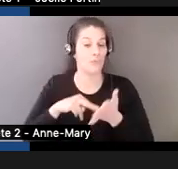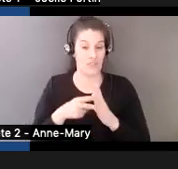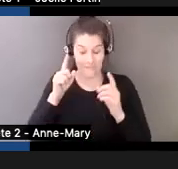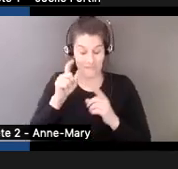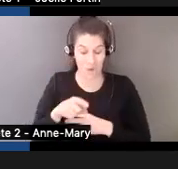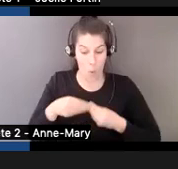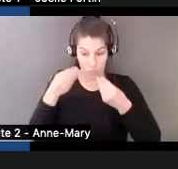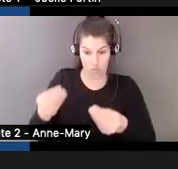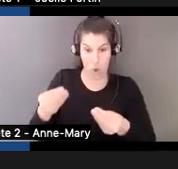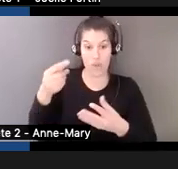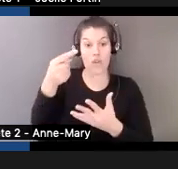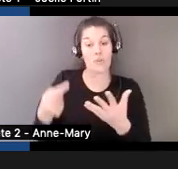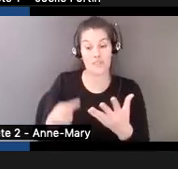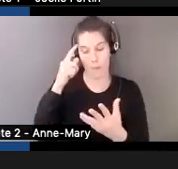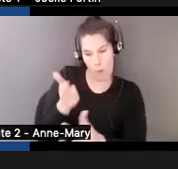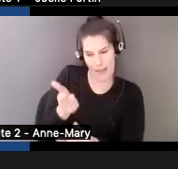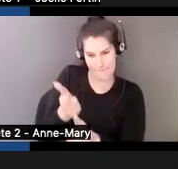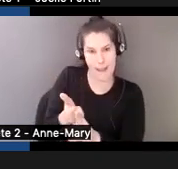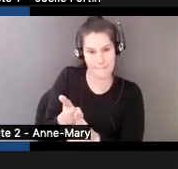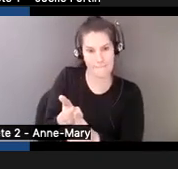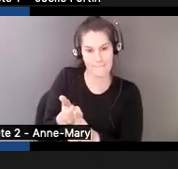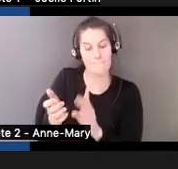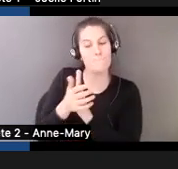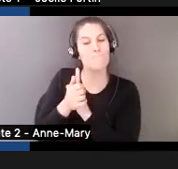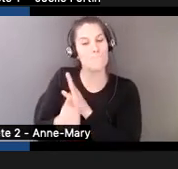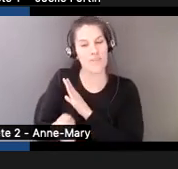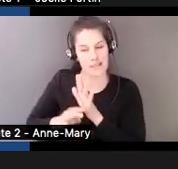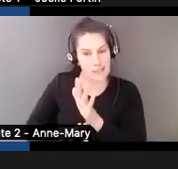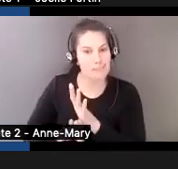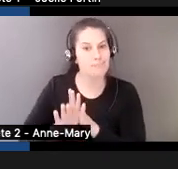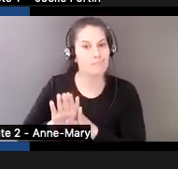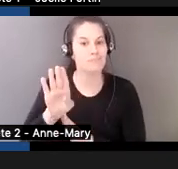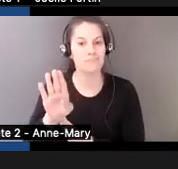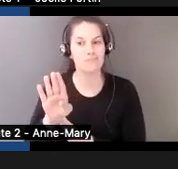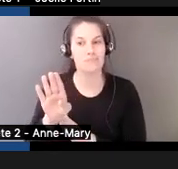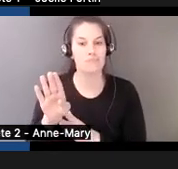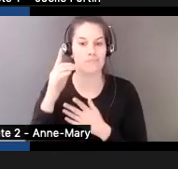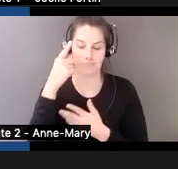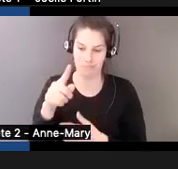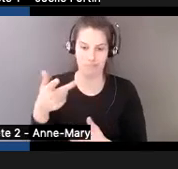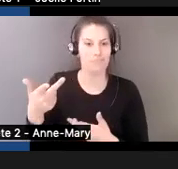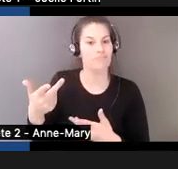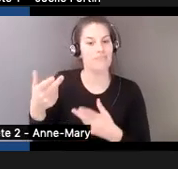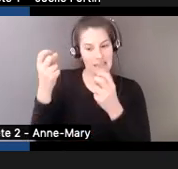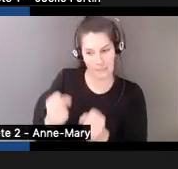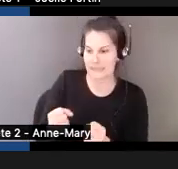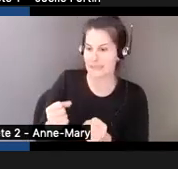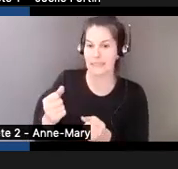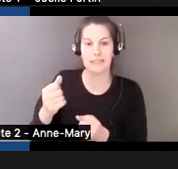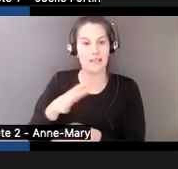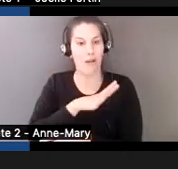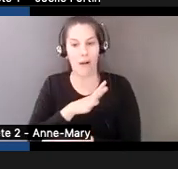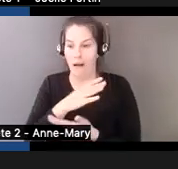personne d'exploiter son potentiel et faire émerger la personne normale et ses capacités préservées, cachées par les